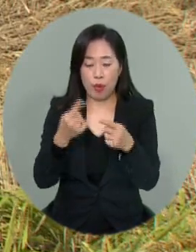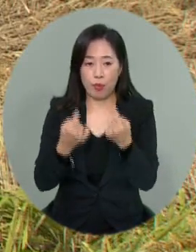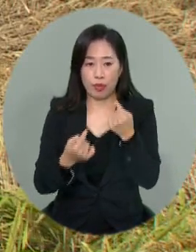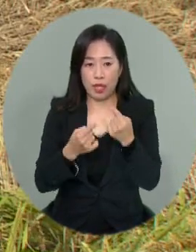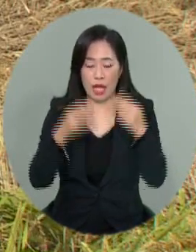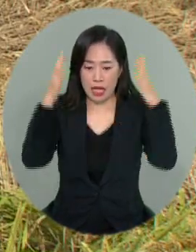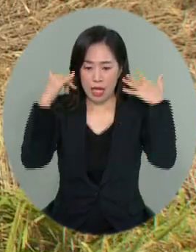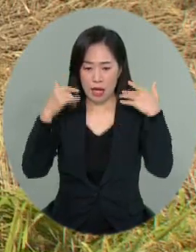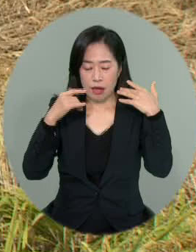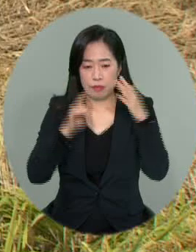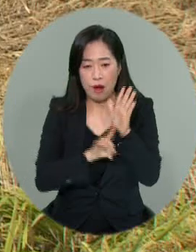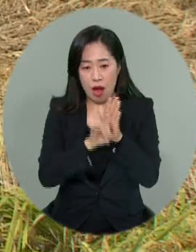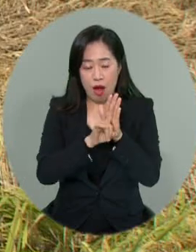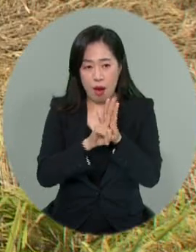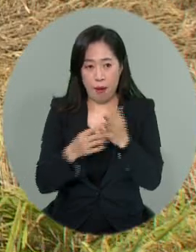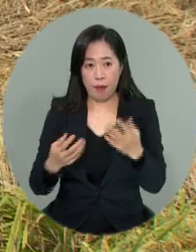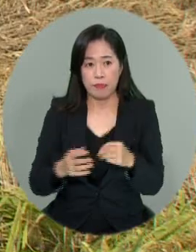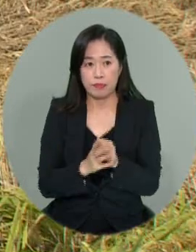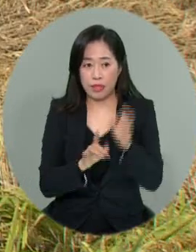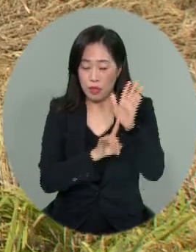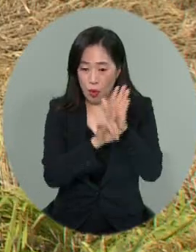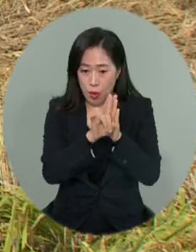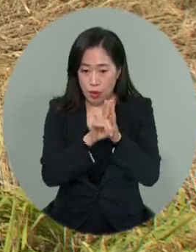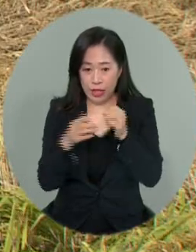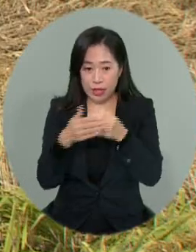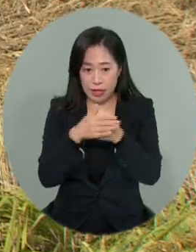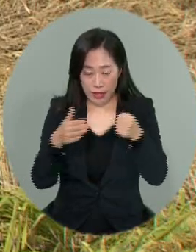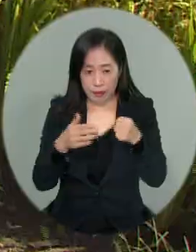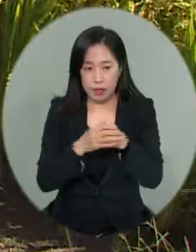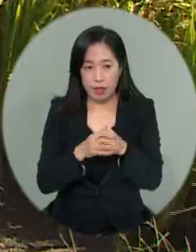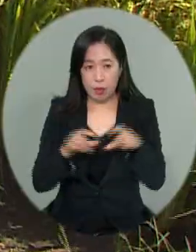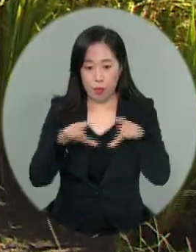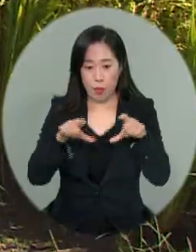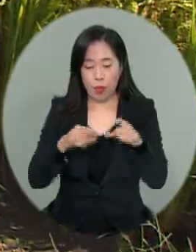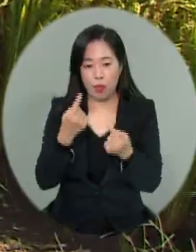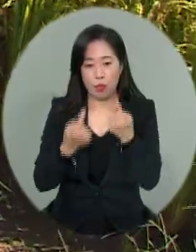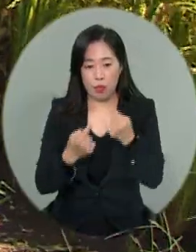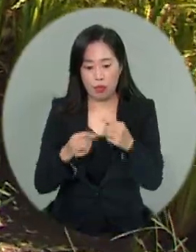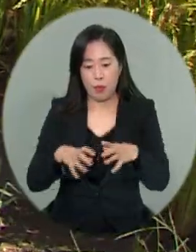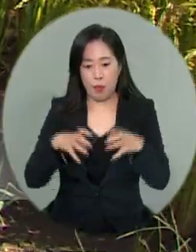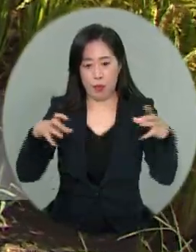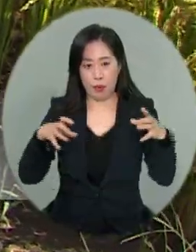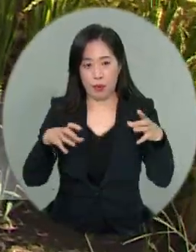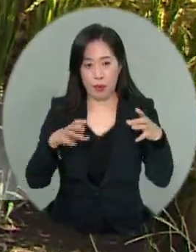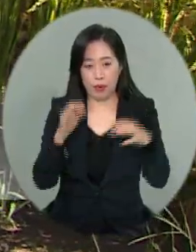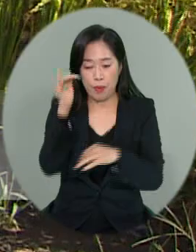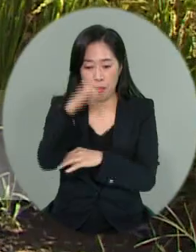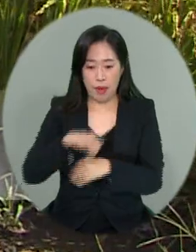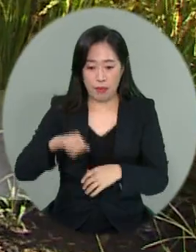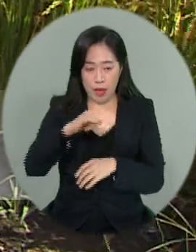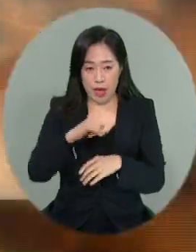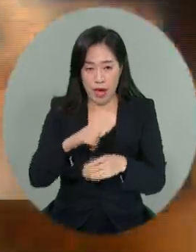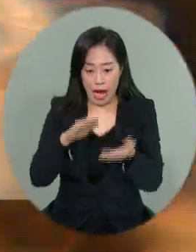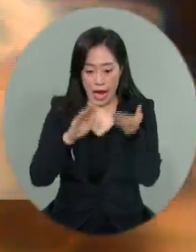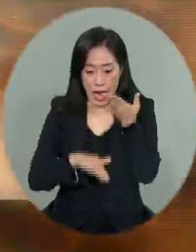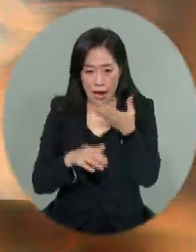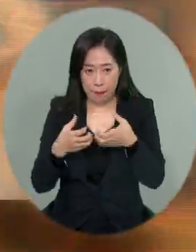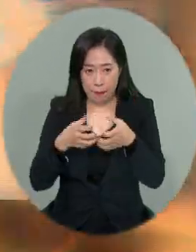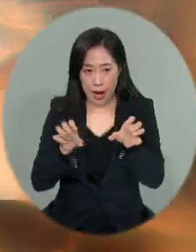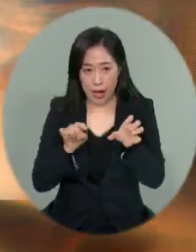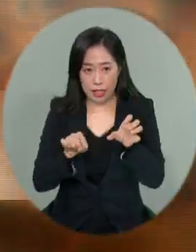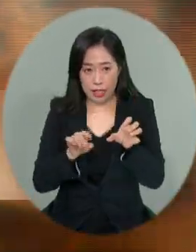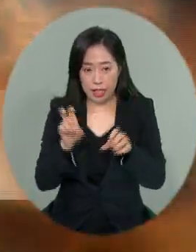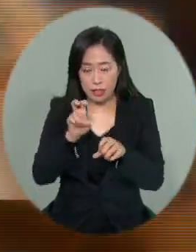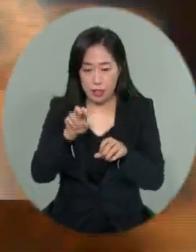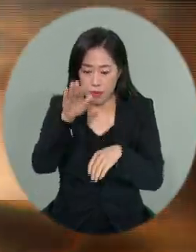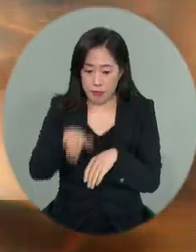기온이 높다 보니 더 빨리 성장해 더 많은 번식을 할수 있었습니다. 실제로 벼멸구가 알에서 부화하는 일수는 20도